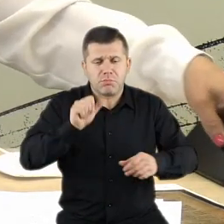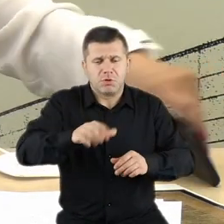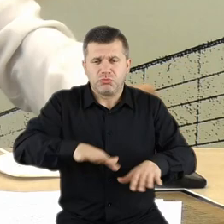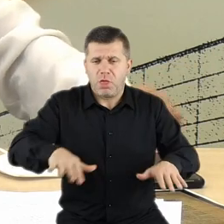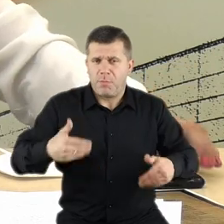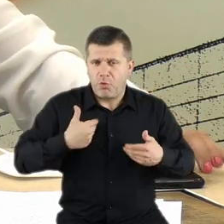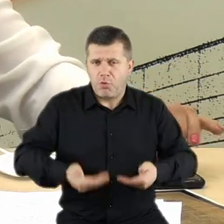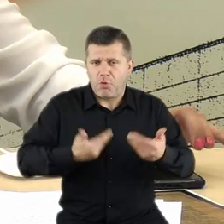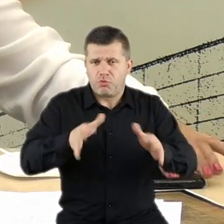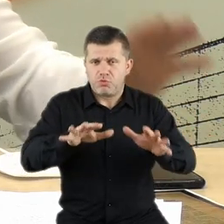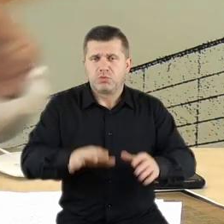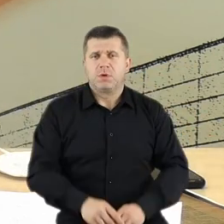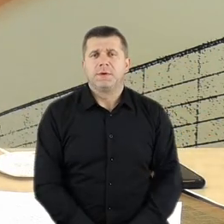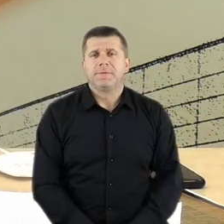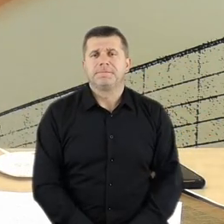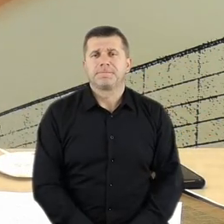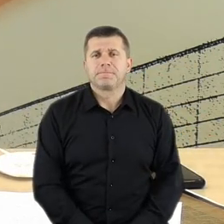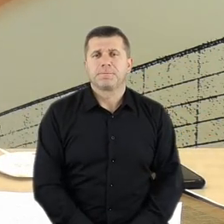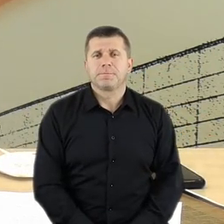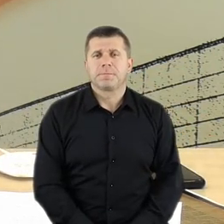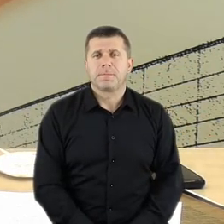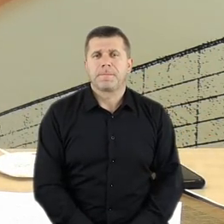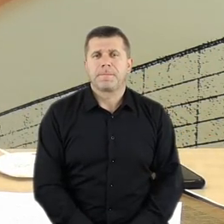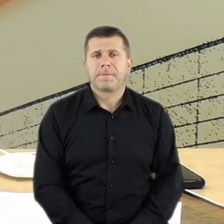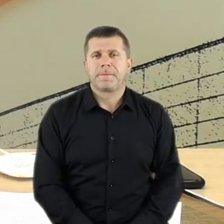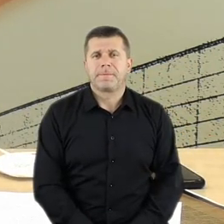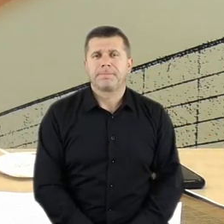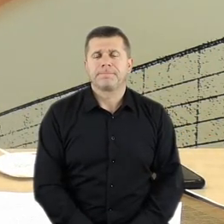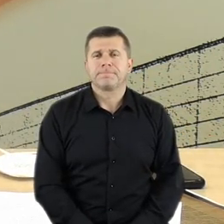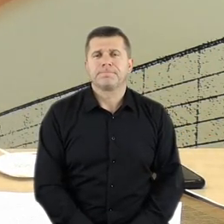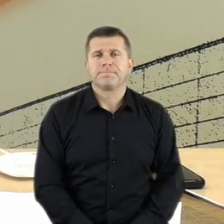nie wyłączyłam No nic mnie nie zadzwoni